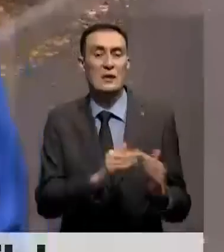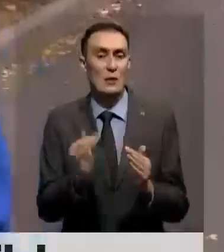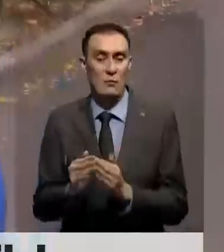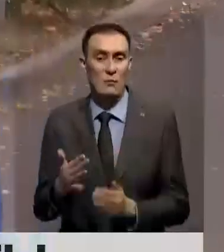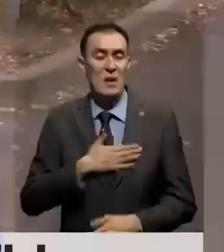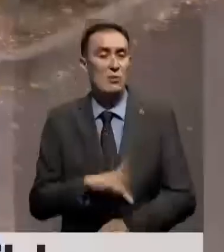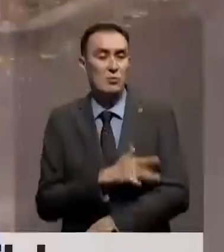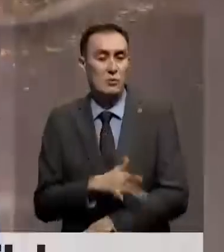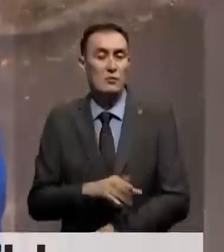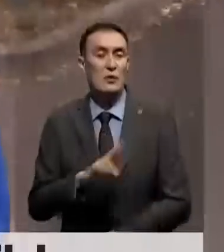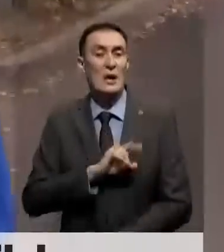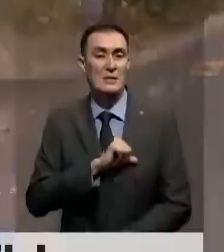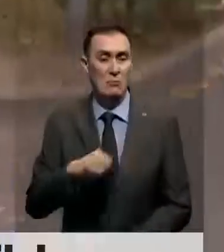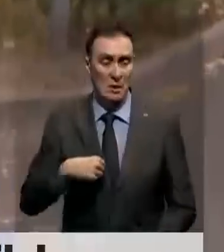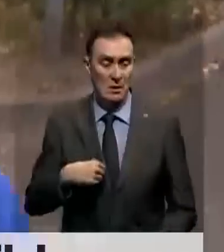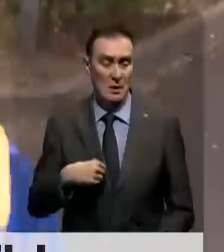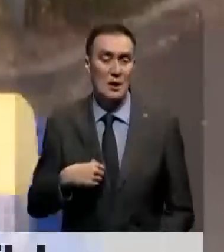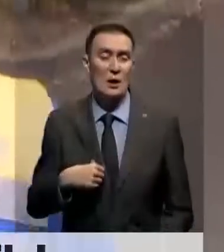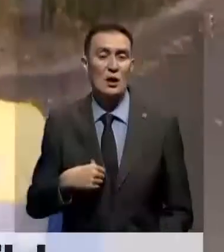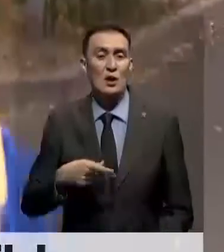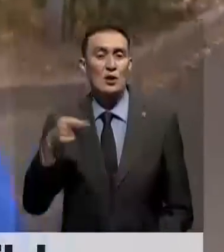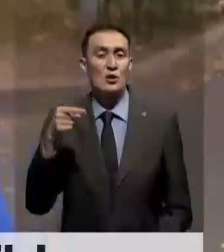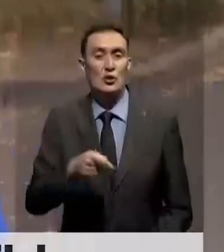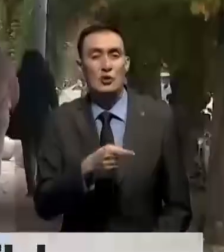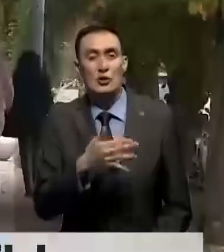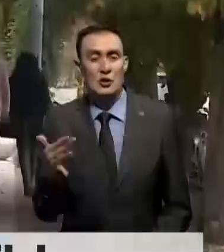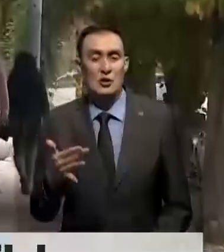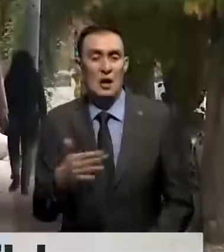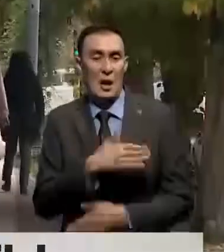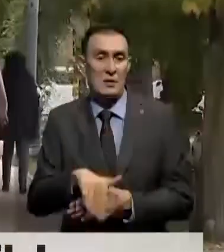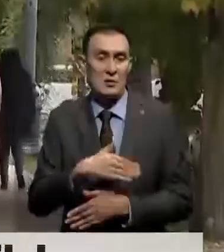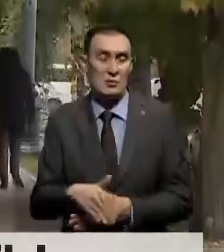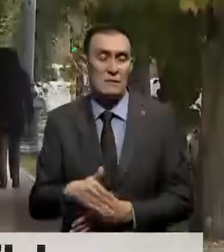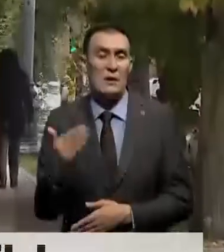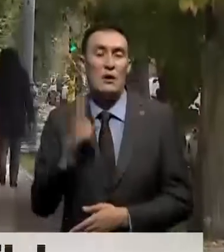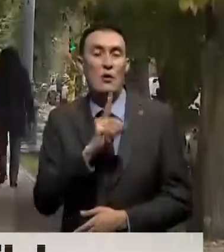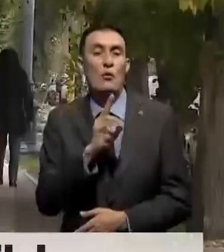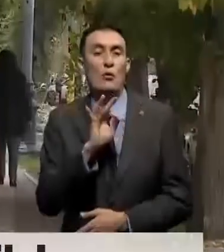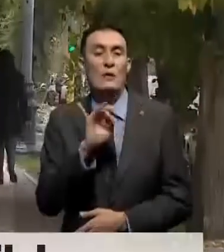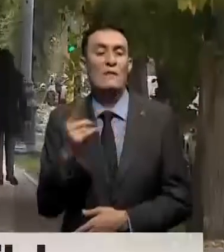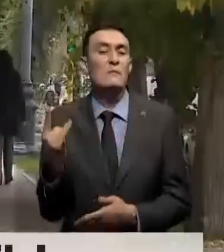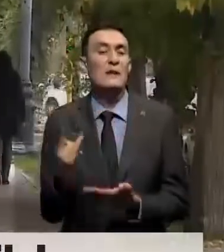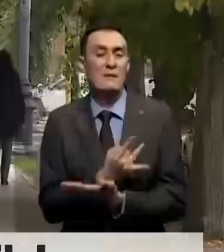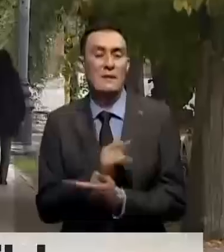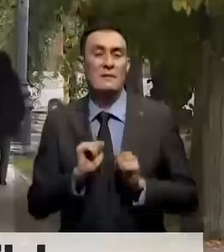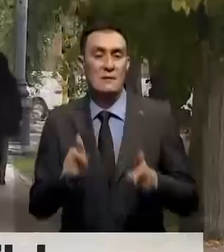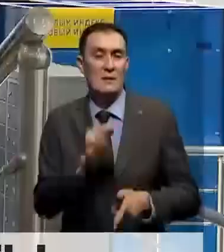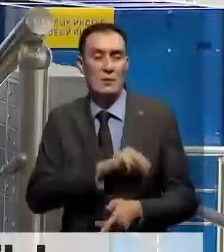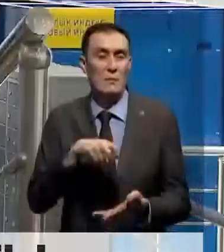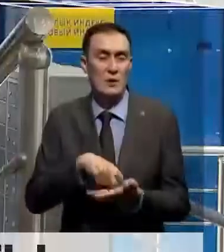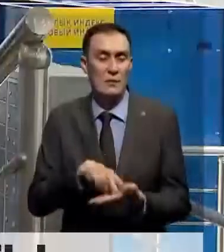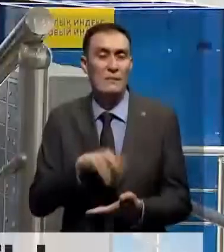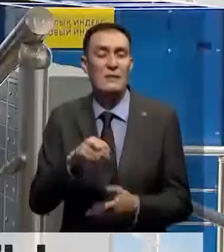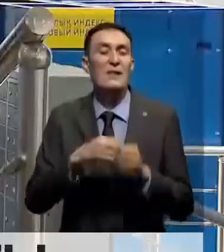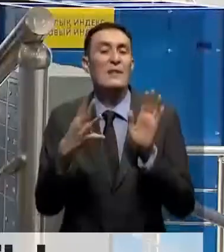домов мы обслуживаем, я обслуживаю. 1000 адресатов у меня. Хурлан Калышбекова впервые переступила порог почтового отделения